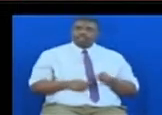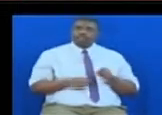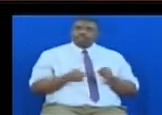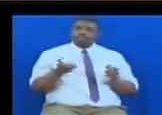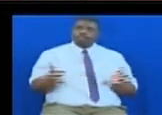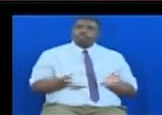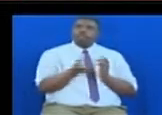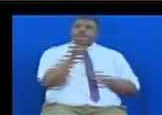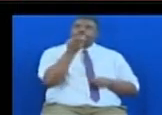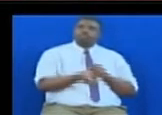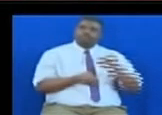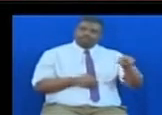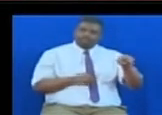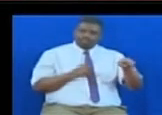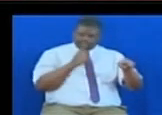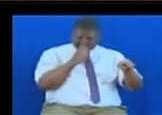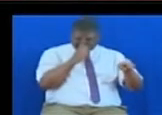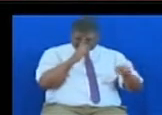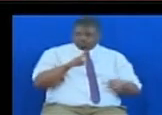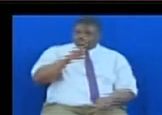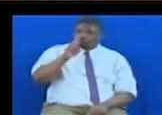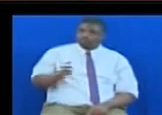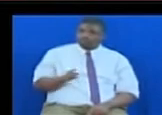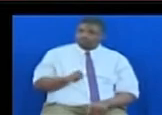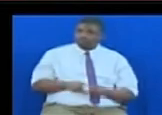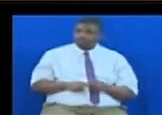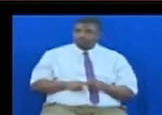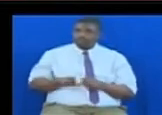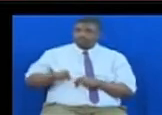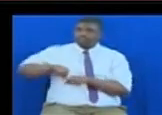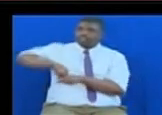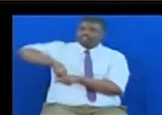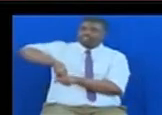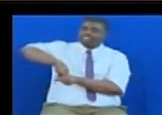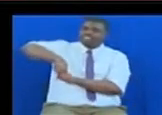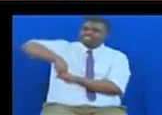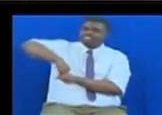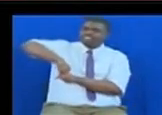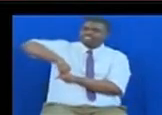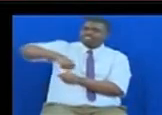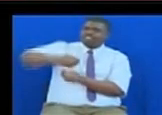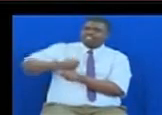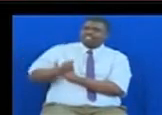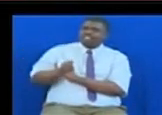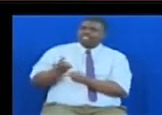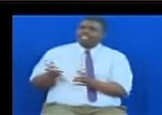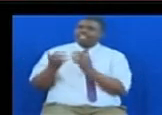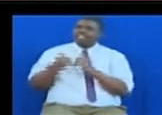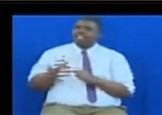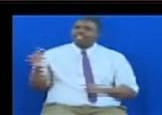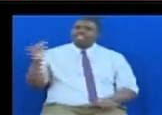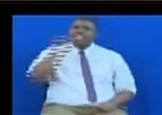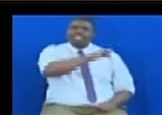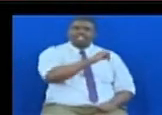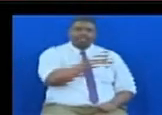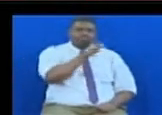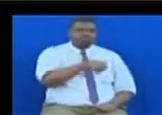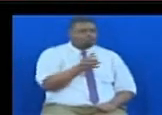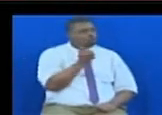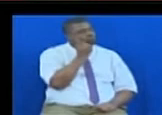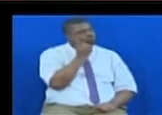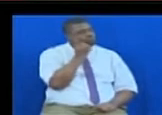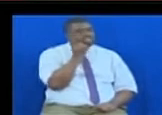mbaya. Hivyo hebu jiulize. Kifundo cha mguu kinahitaji ndege. Ndege kifundo cha mguu, yani mtu ameumia mguu